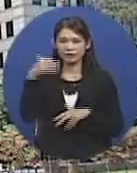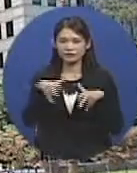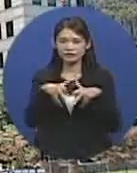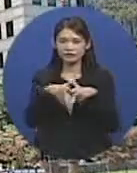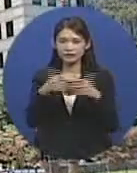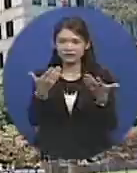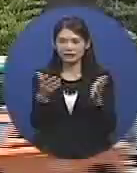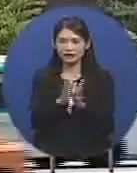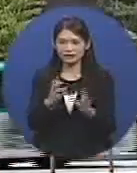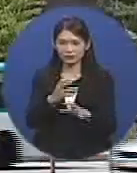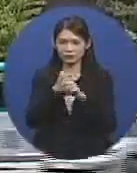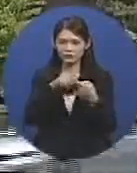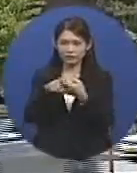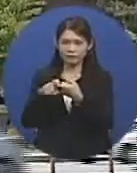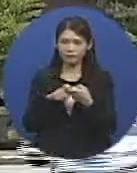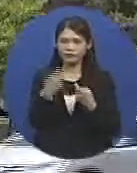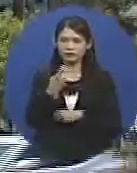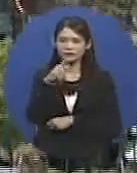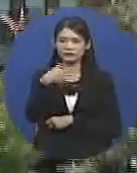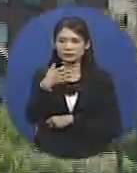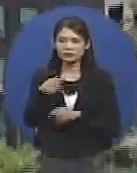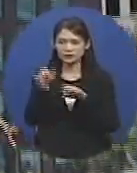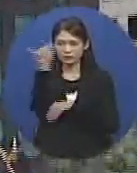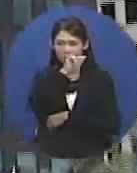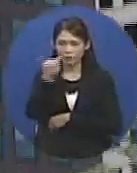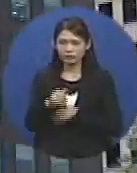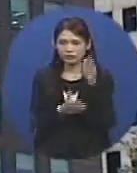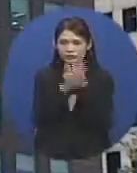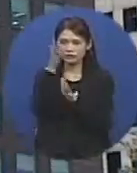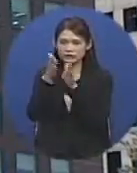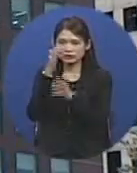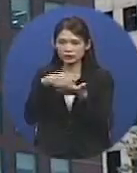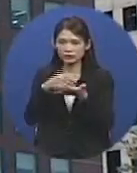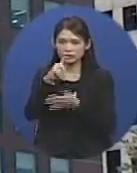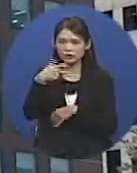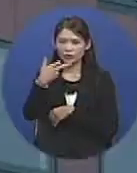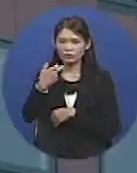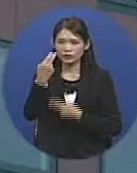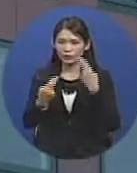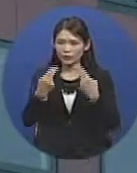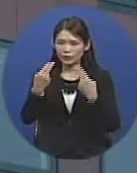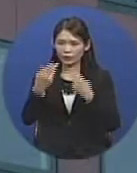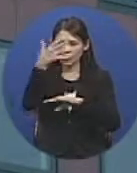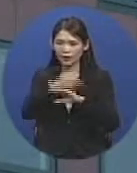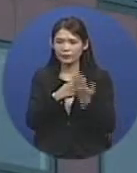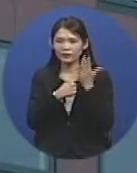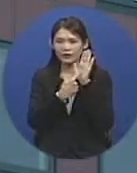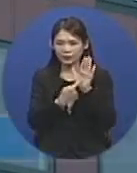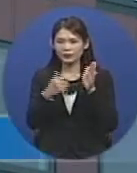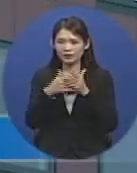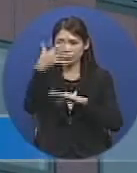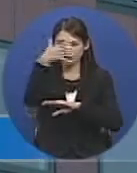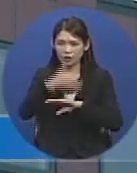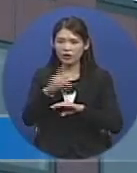한국장애인단체 총연맹이 2014년 전국 17개 시도 장애인 복지교육 비교 결과를 발표했습니다. 그